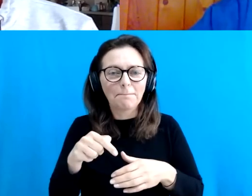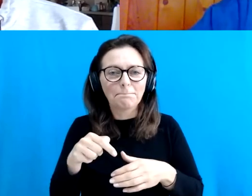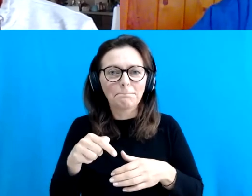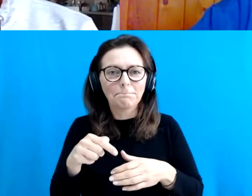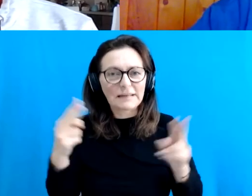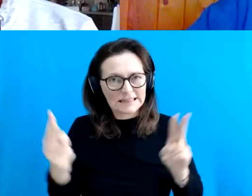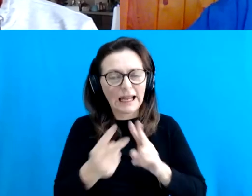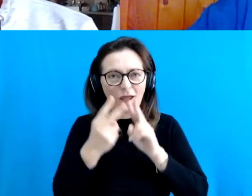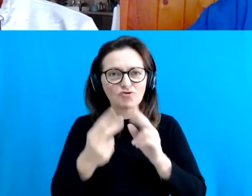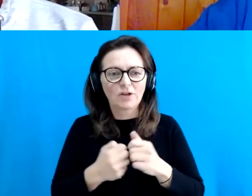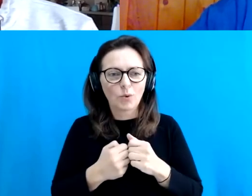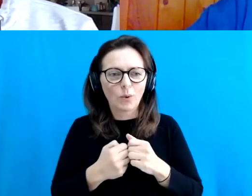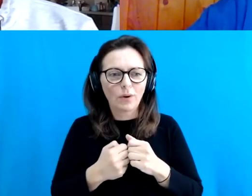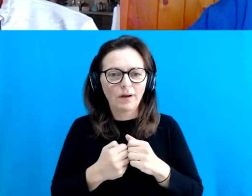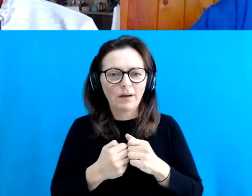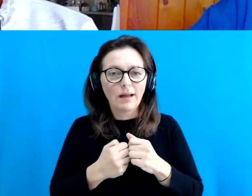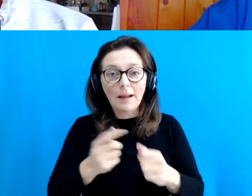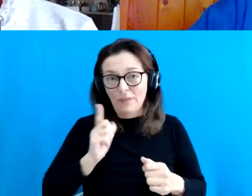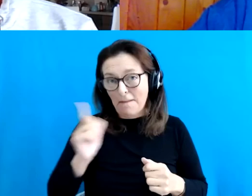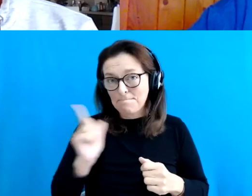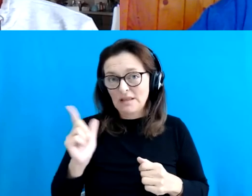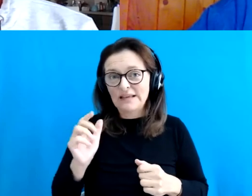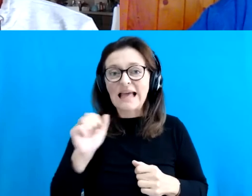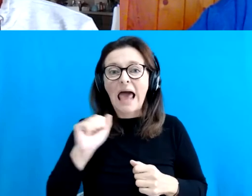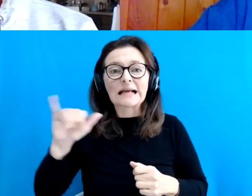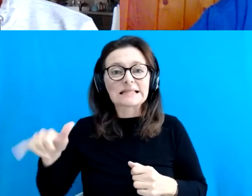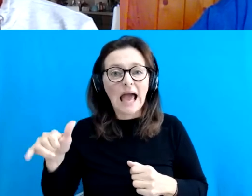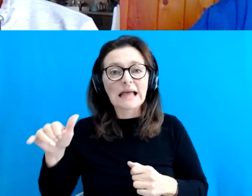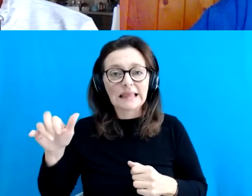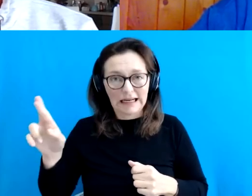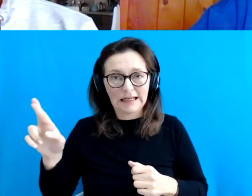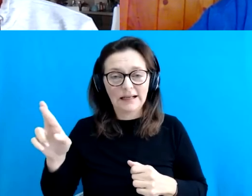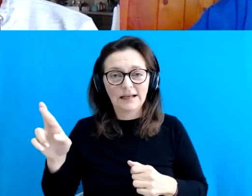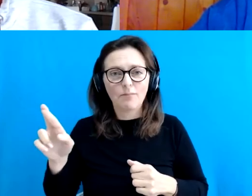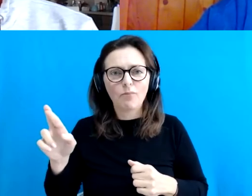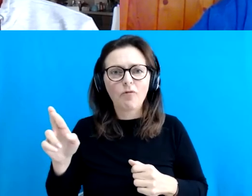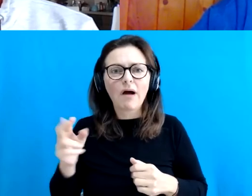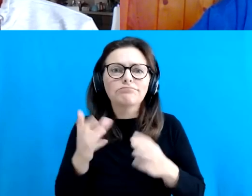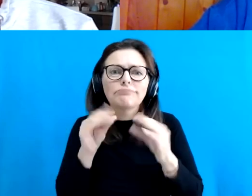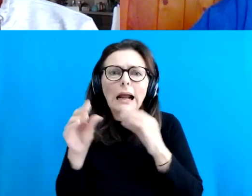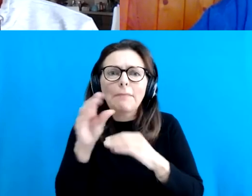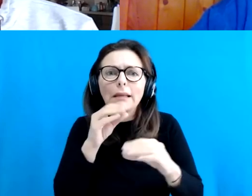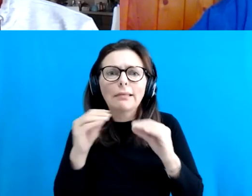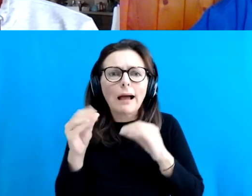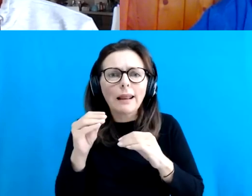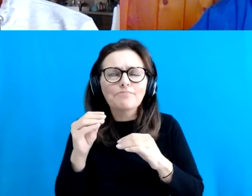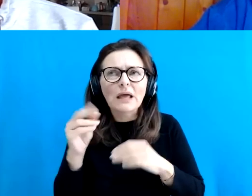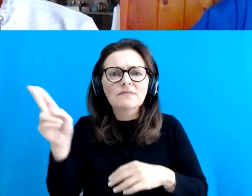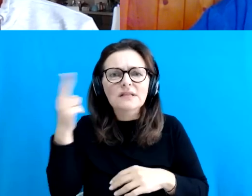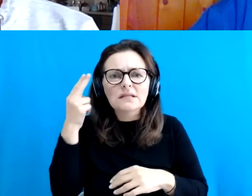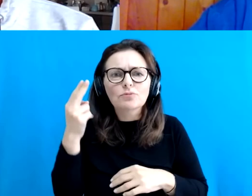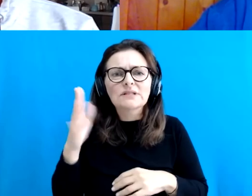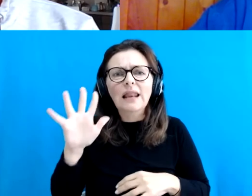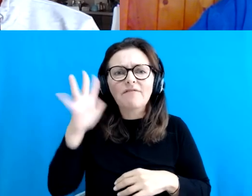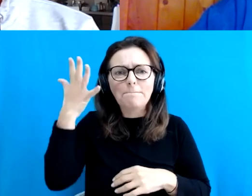na tem srečanju. Midva z Aleksandrom bova klepetala nekaj minut. Moram povedati, da sva se midva spoznala v 5.